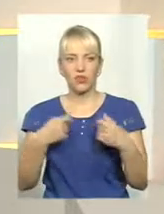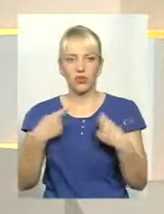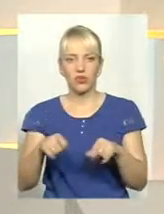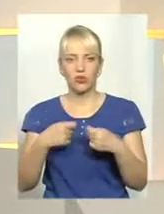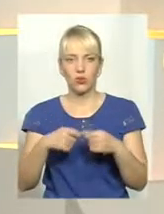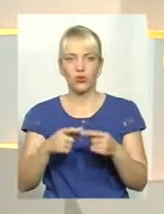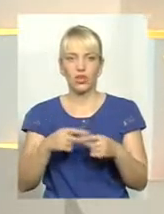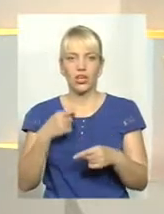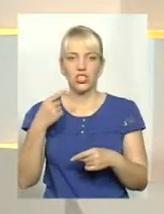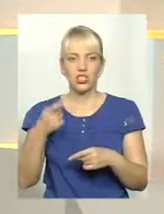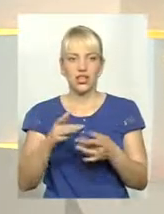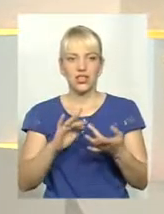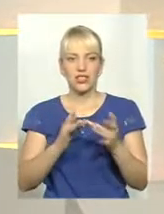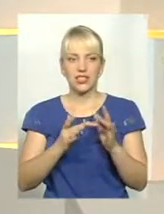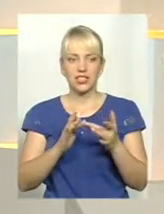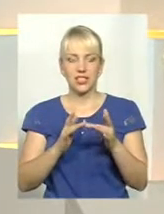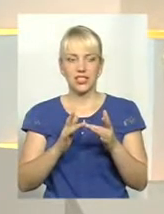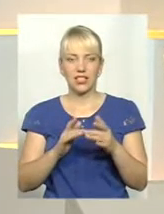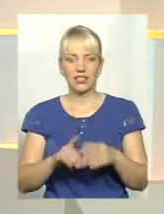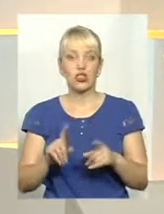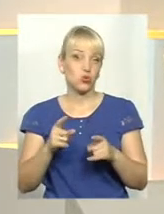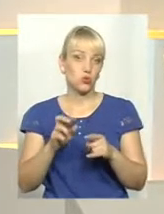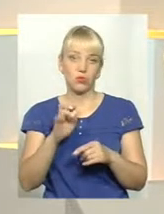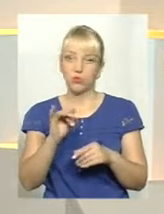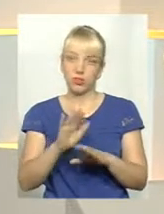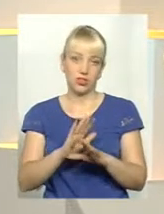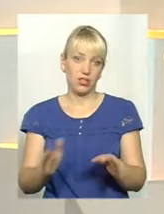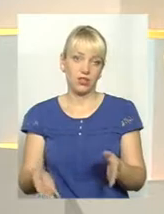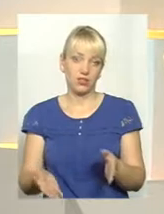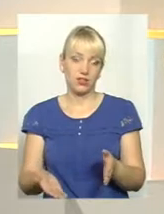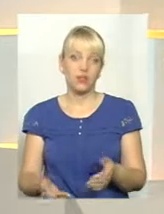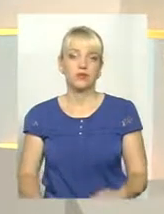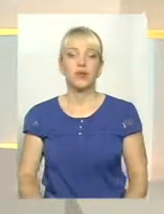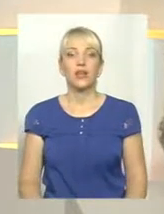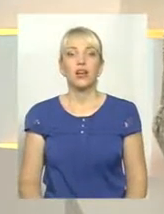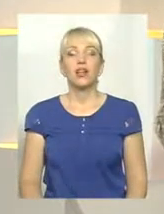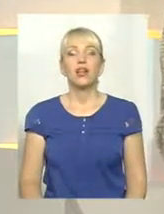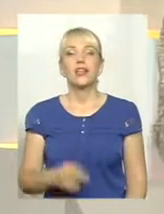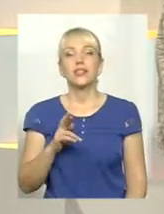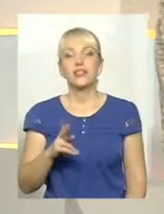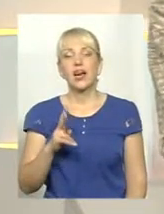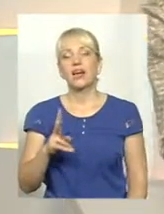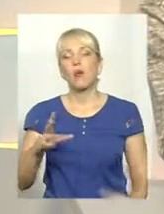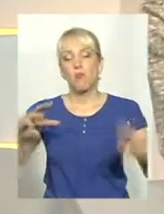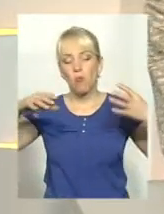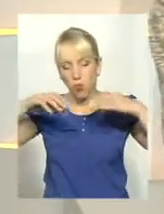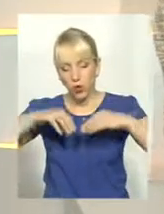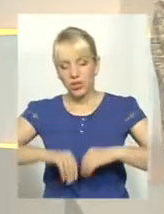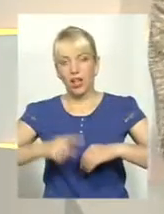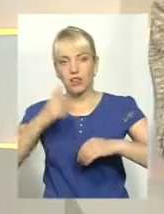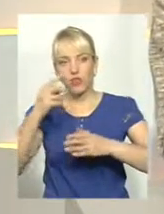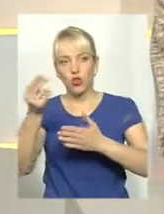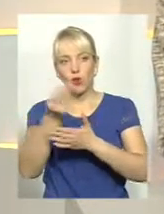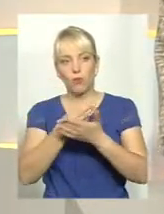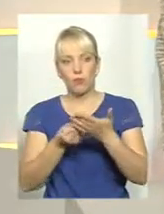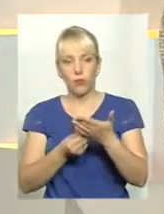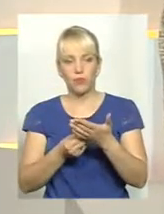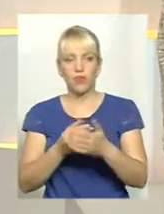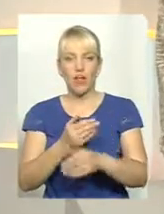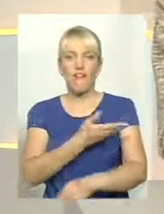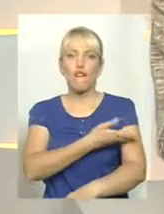фестиваль IT-технологій. Так. Разом з тим наші підприємливі мешканці, які торгували на